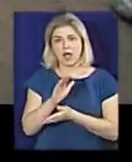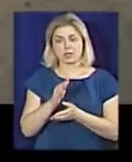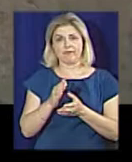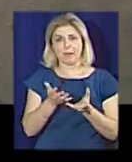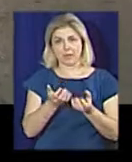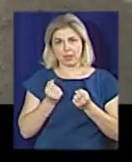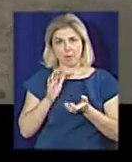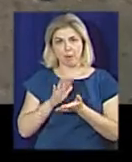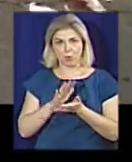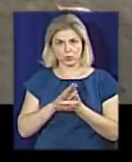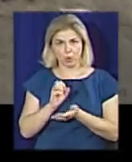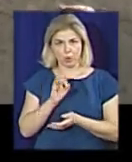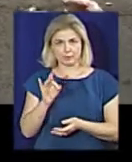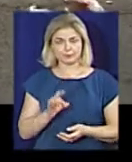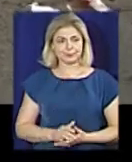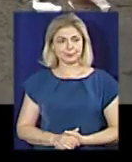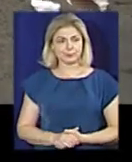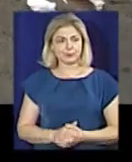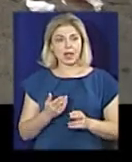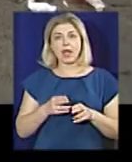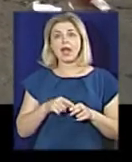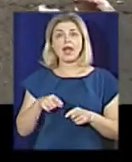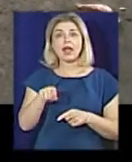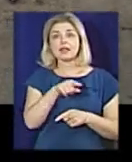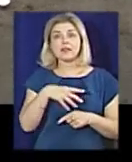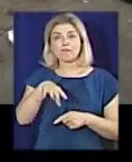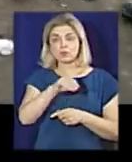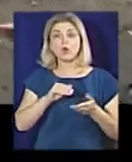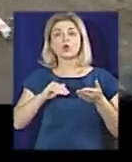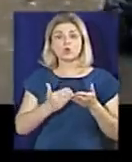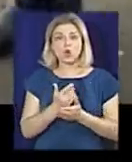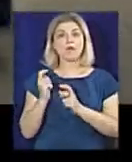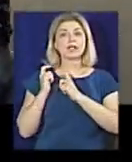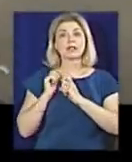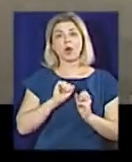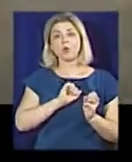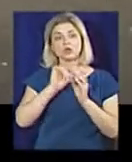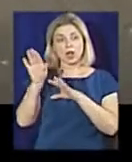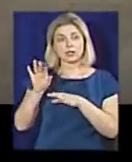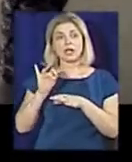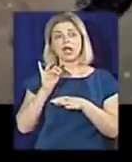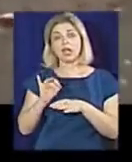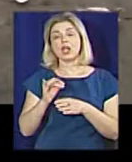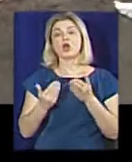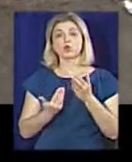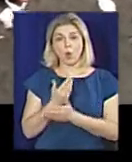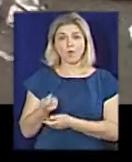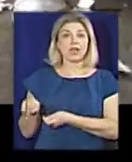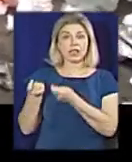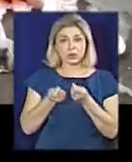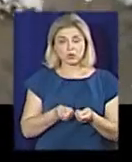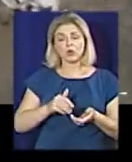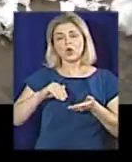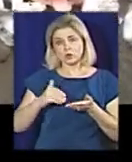в контейнері. А от це все знову загружається. Ці всі несуть і опять бардак.